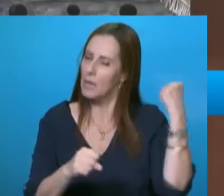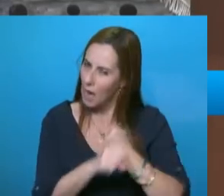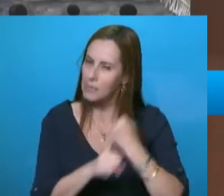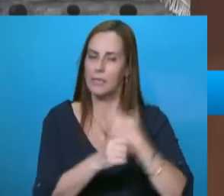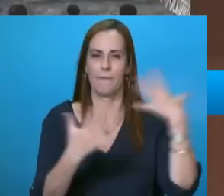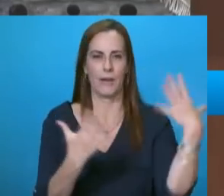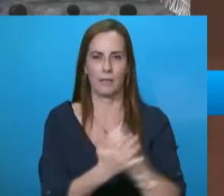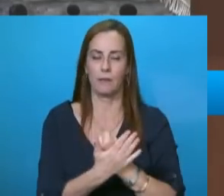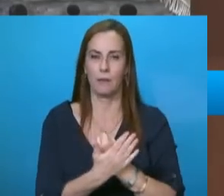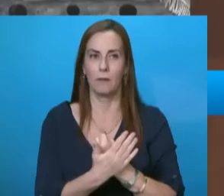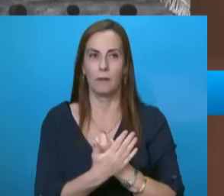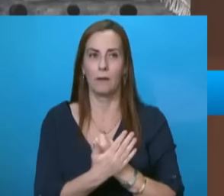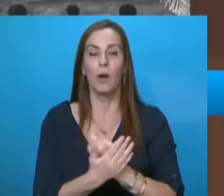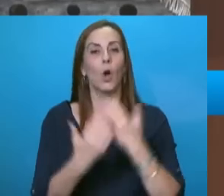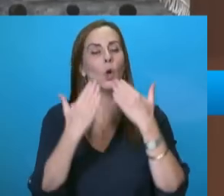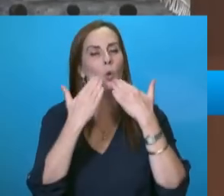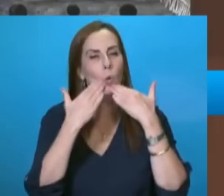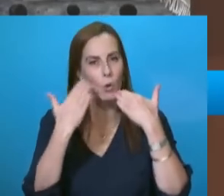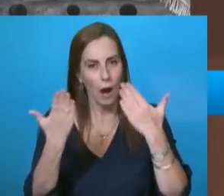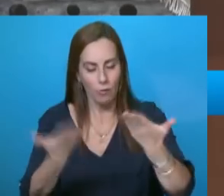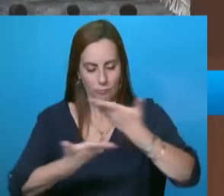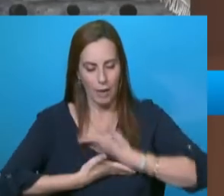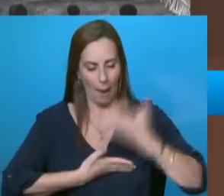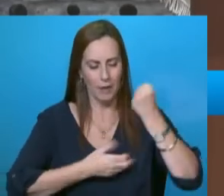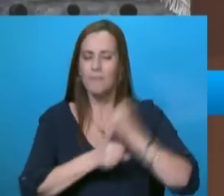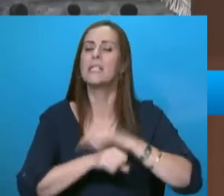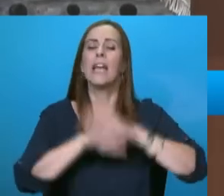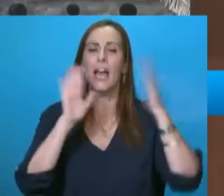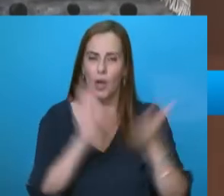ונצליח. אני מודה לך על הטלת המנדט ואעשה את הכל